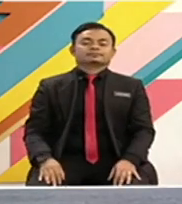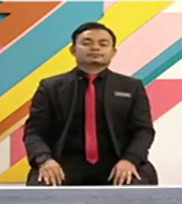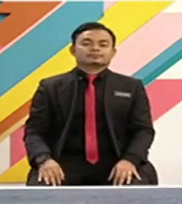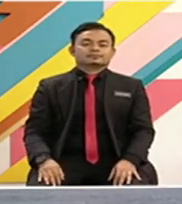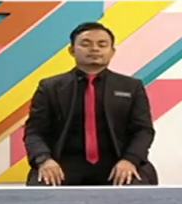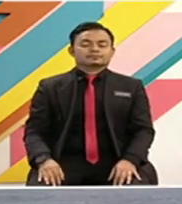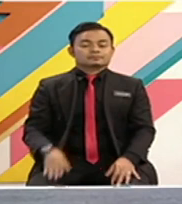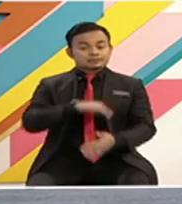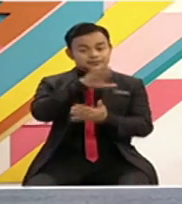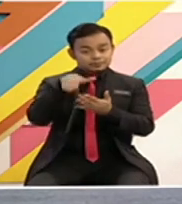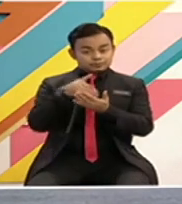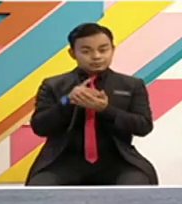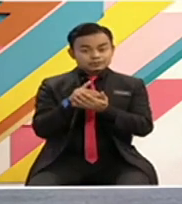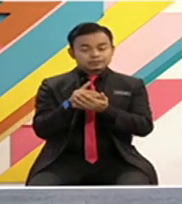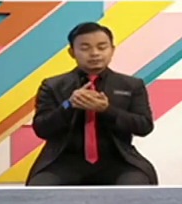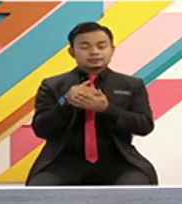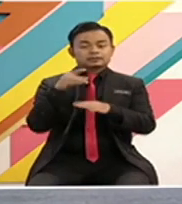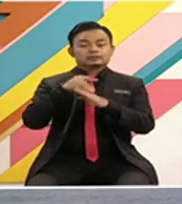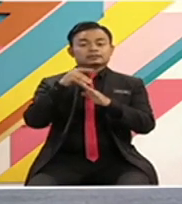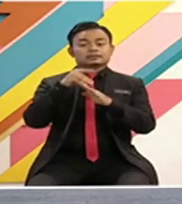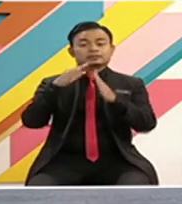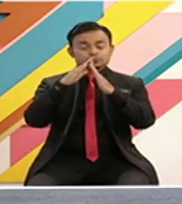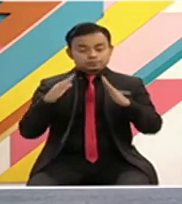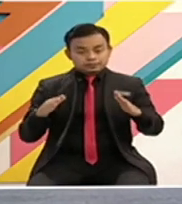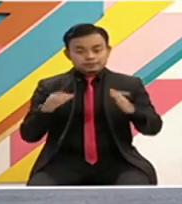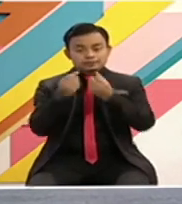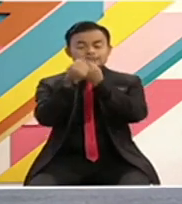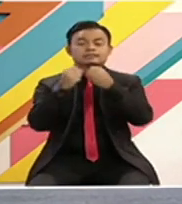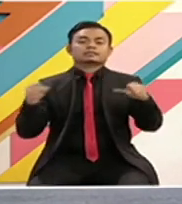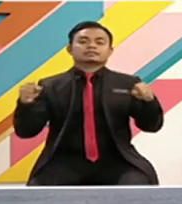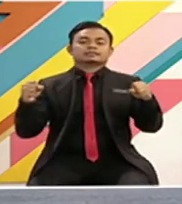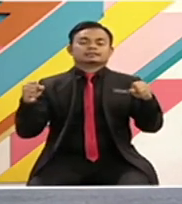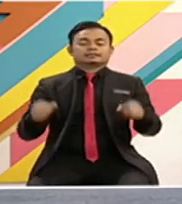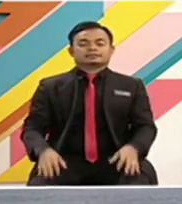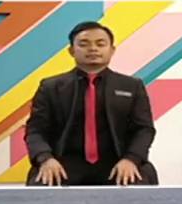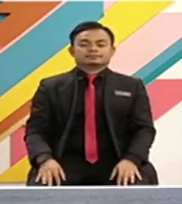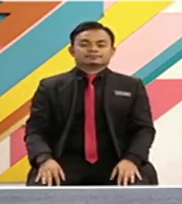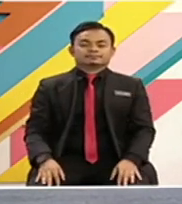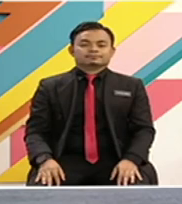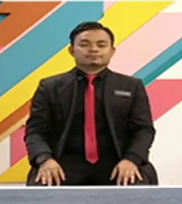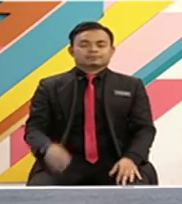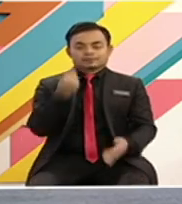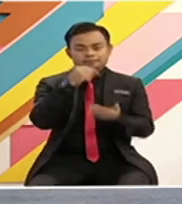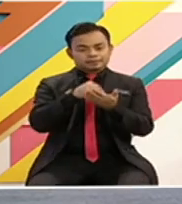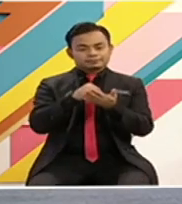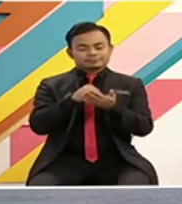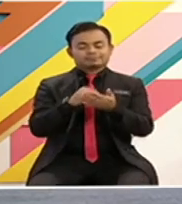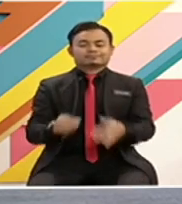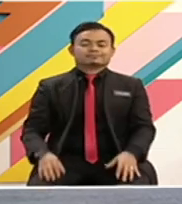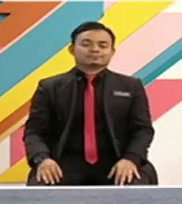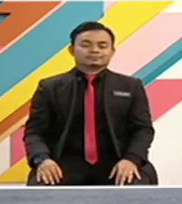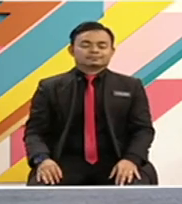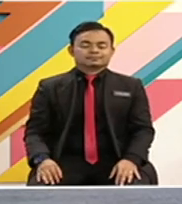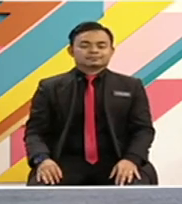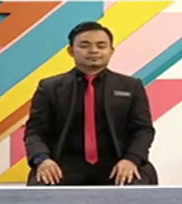sediakan pen dan nota untuk belajar kemahiran dijual kontrol pada hari ini jangan kemana-mana kita kembali selepas ini di